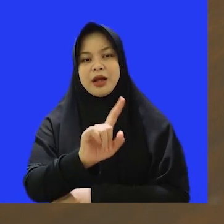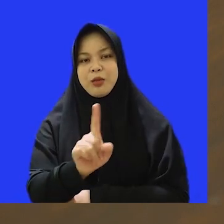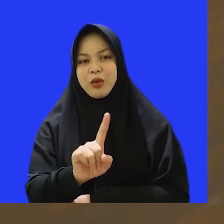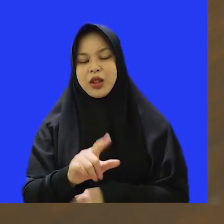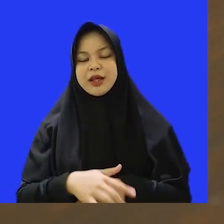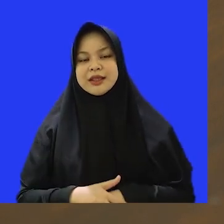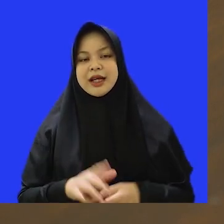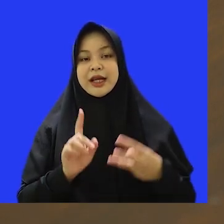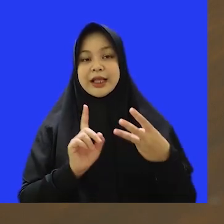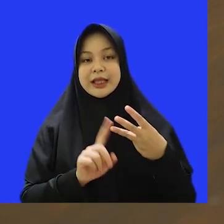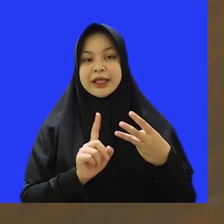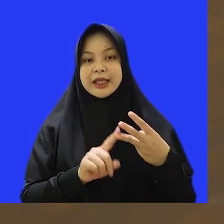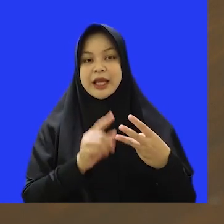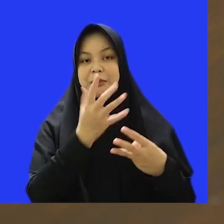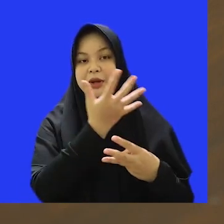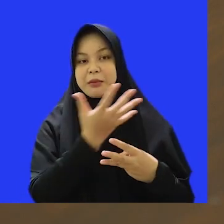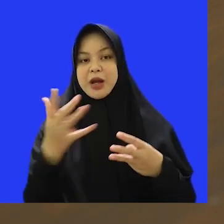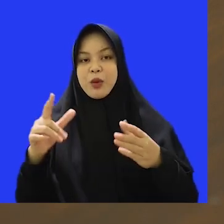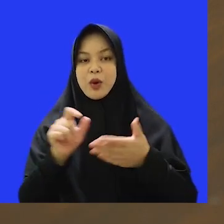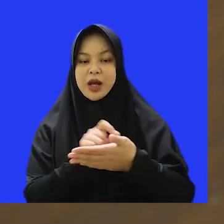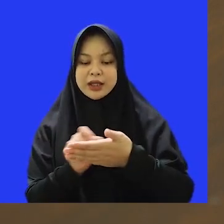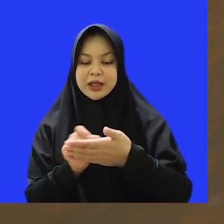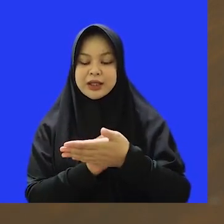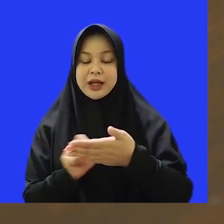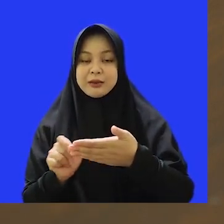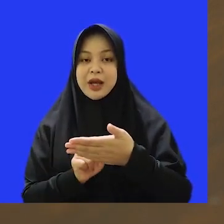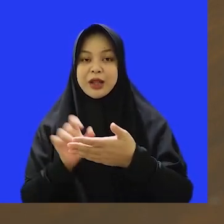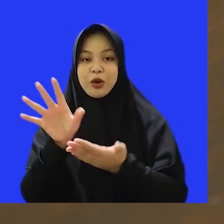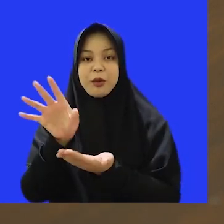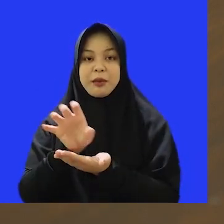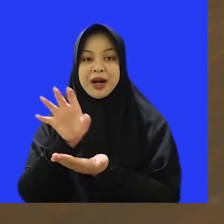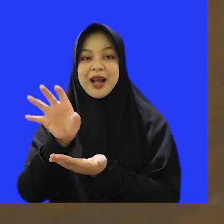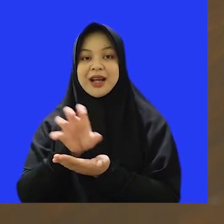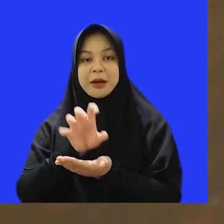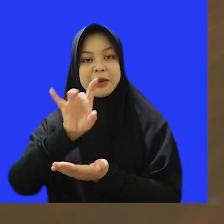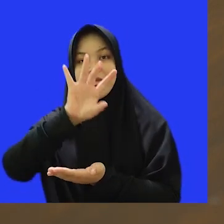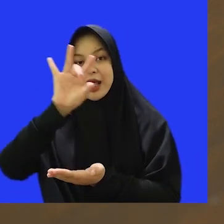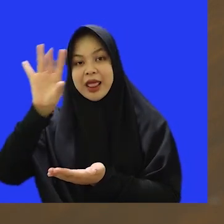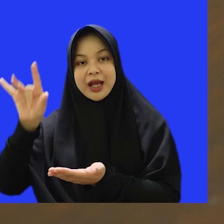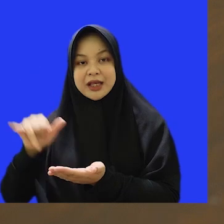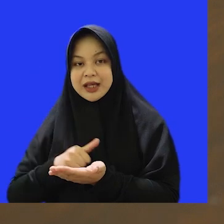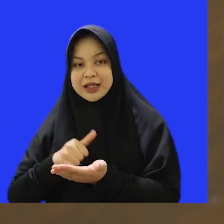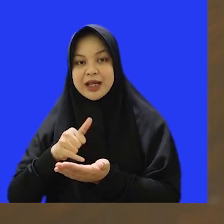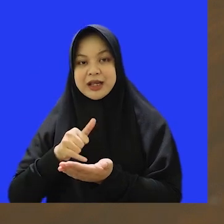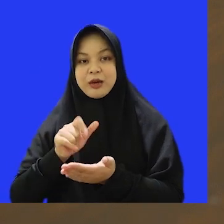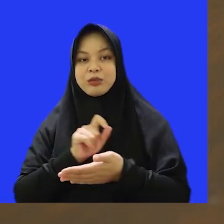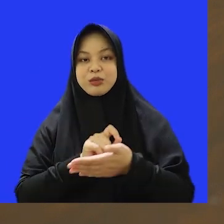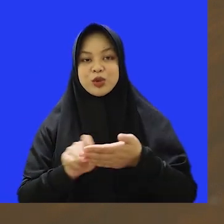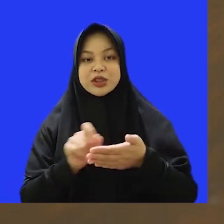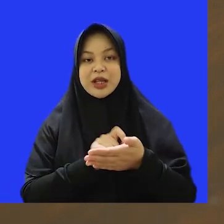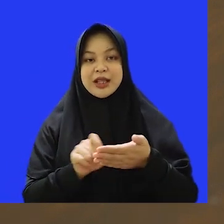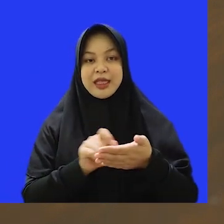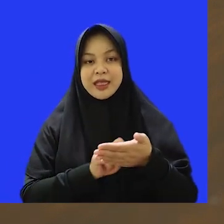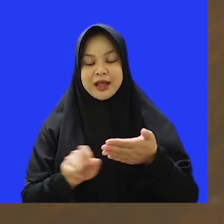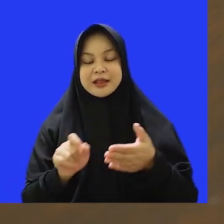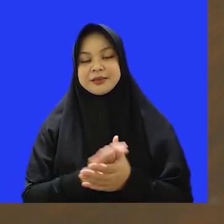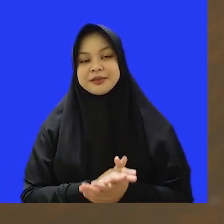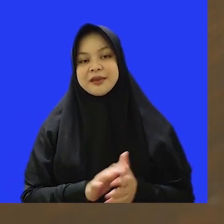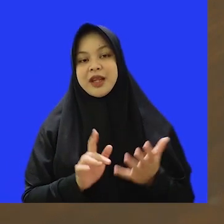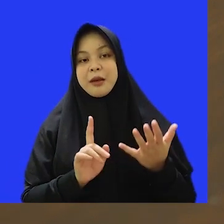penyandang disabilitas. 3. Membawa alat tulis atau perekam dan lainnya untuk membuat